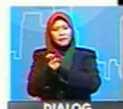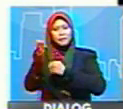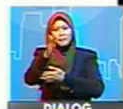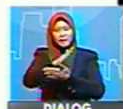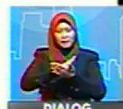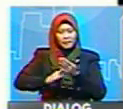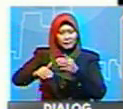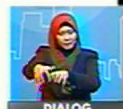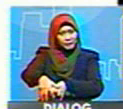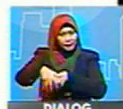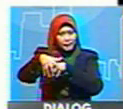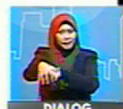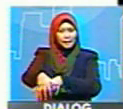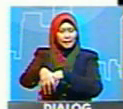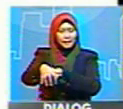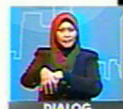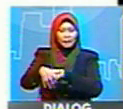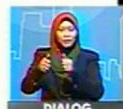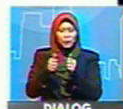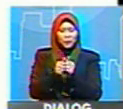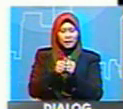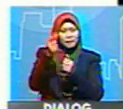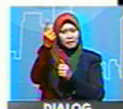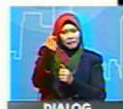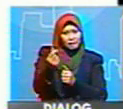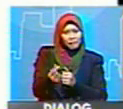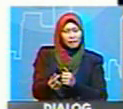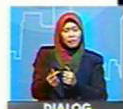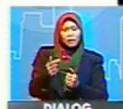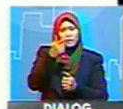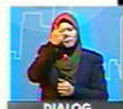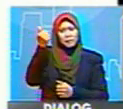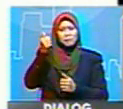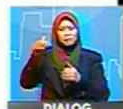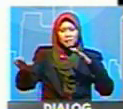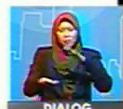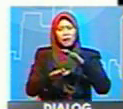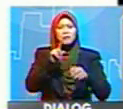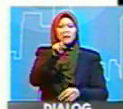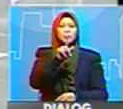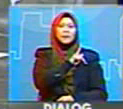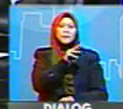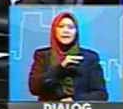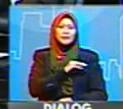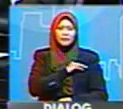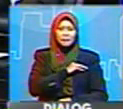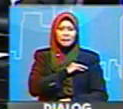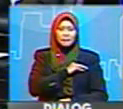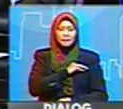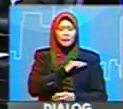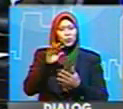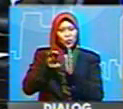pertanian itu sendiri dengan rantaian nilai kerana semuanya berada di bawah satu Bumbung ya di kalangan